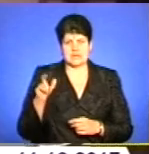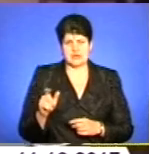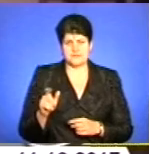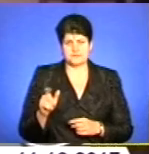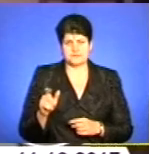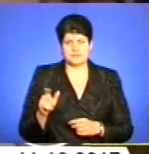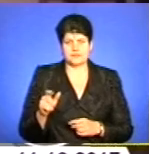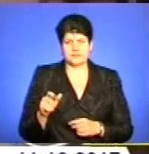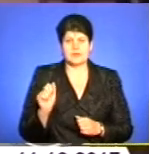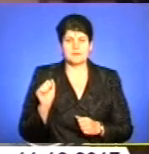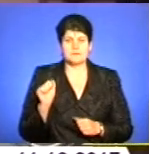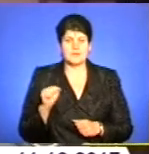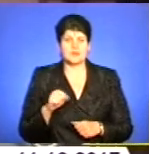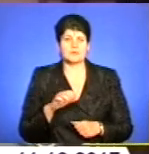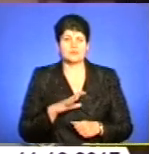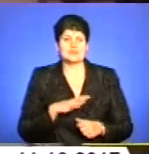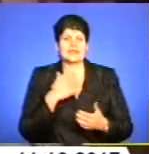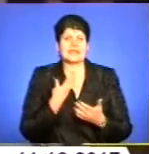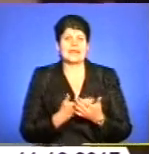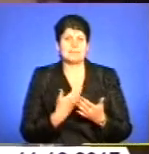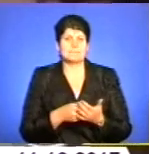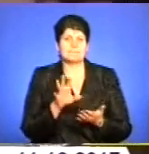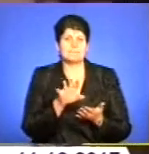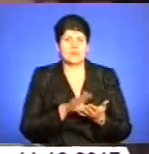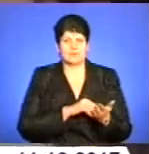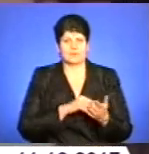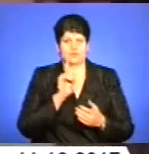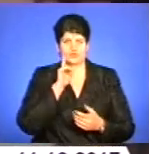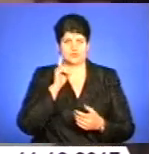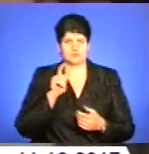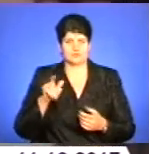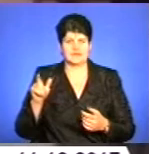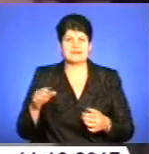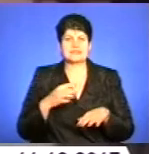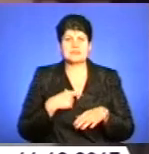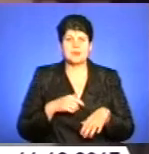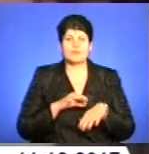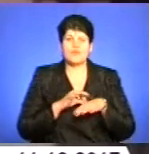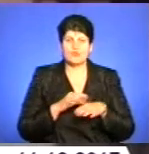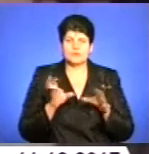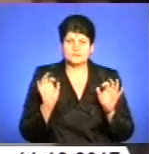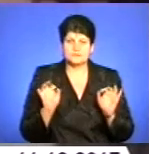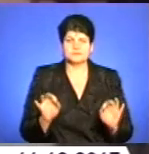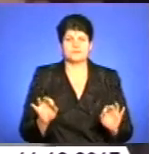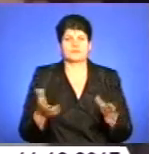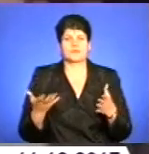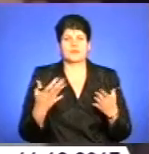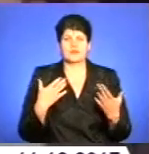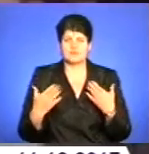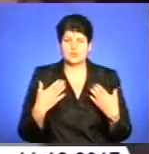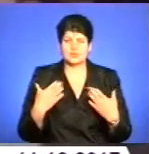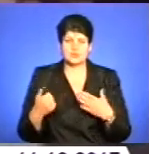бути як наглядним для молодого покоління, як себе вести, як, значить, відноситись